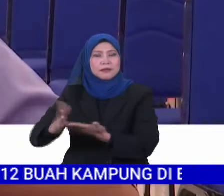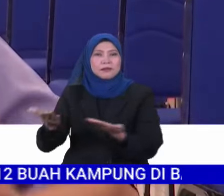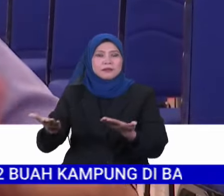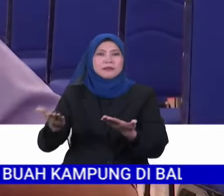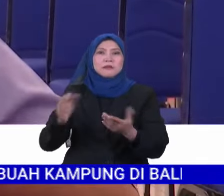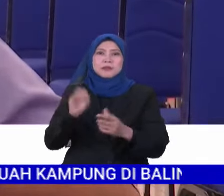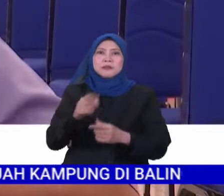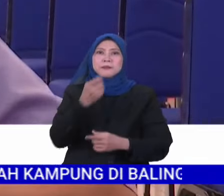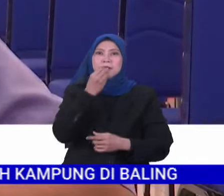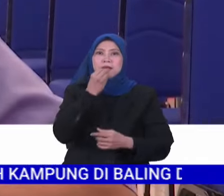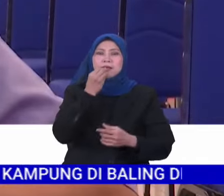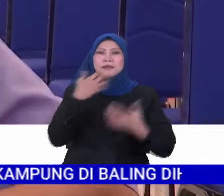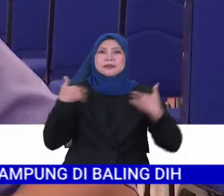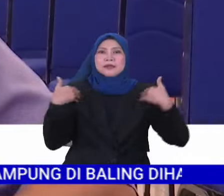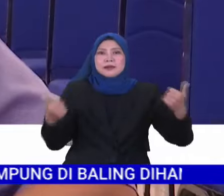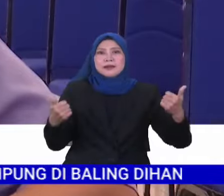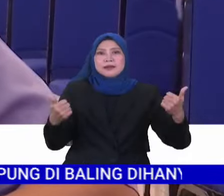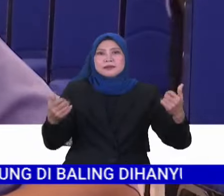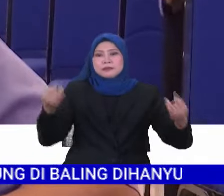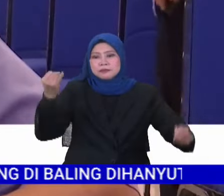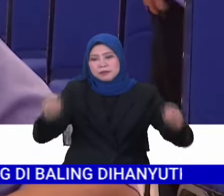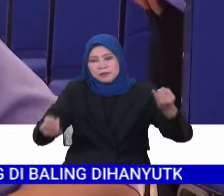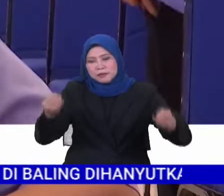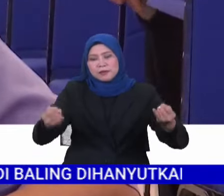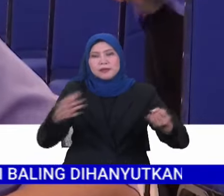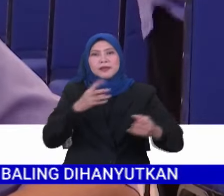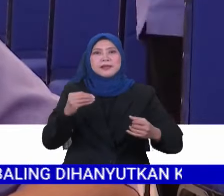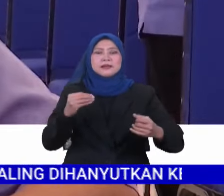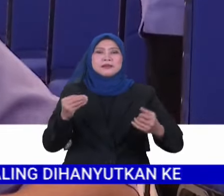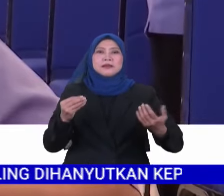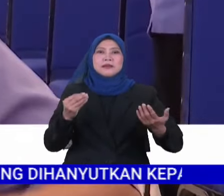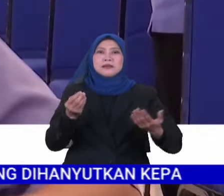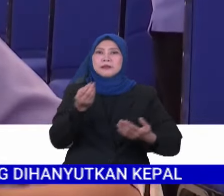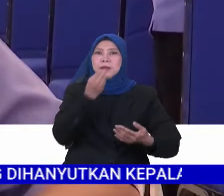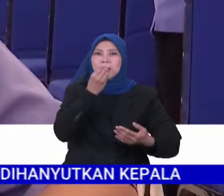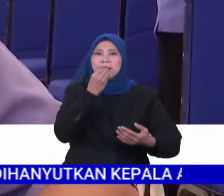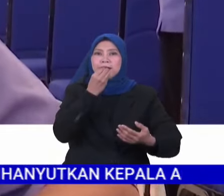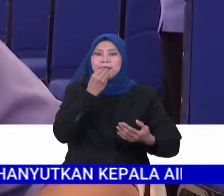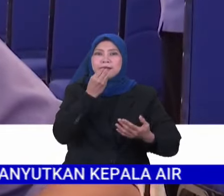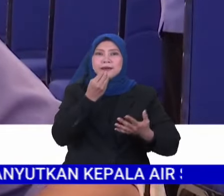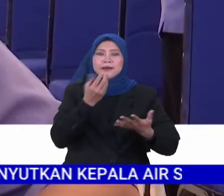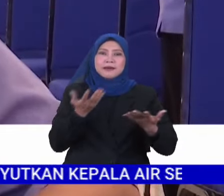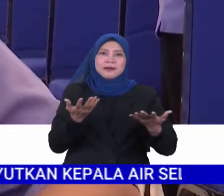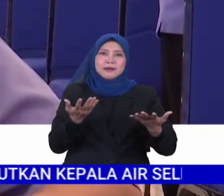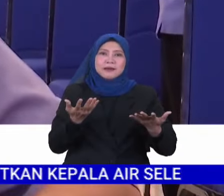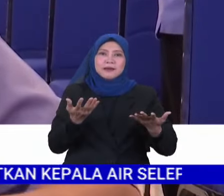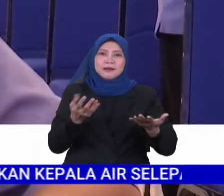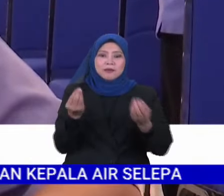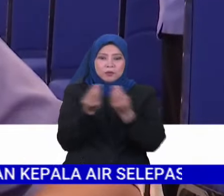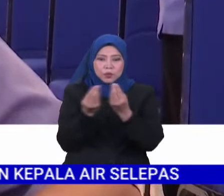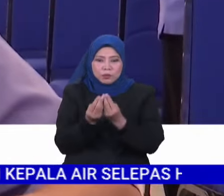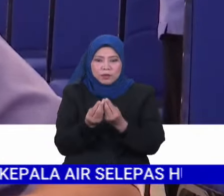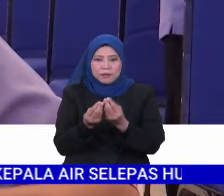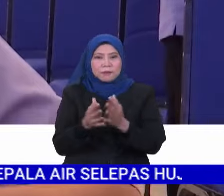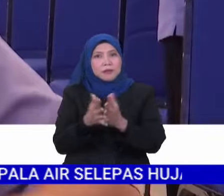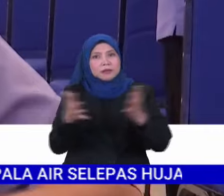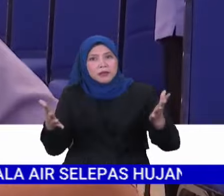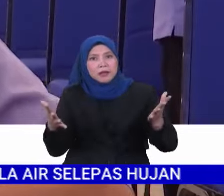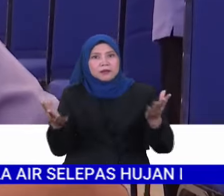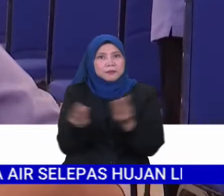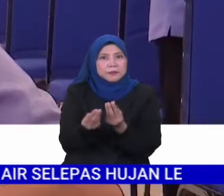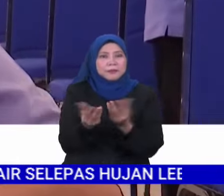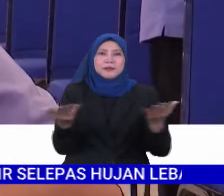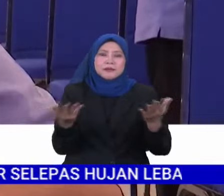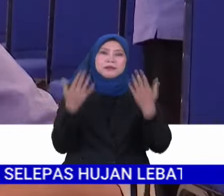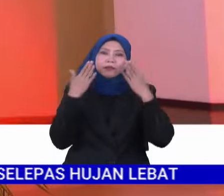makanan itu sehat dan seimbang dan juga disolusi kaku makanan itu juga kita makan lemak adalah pun TV yang berpada-pada